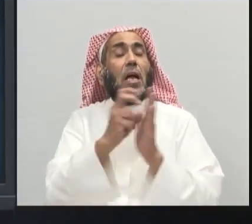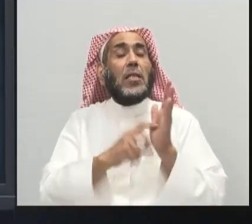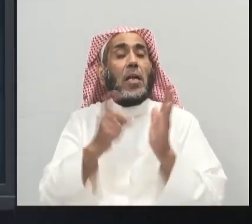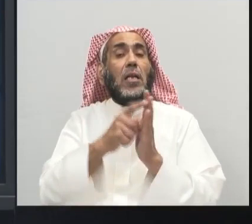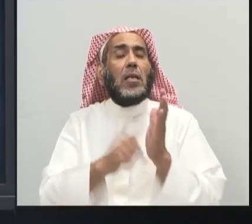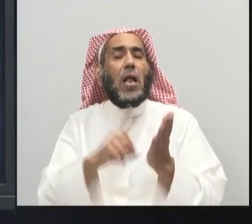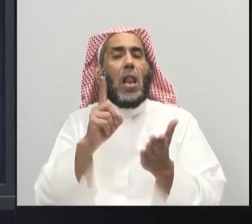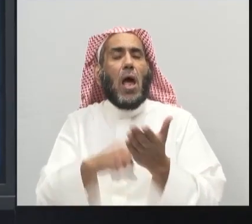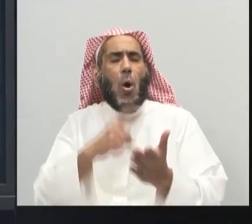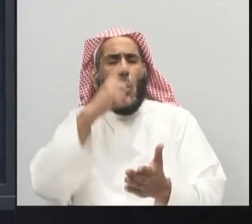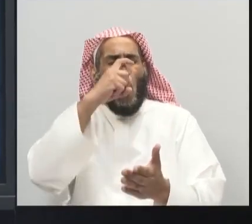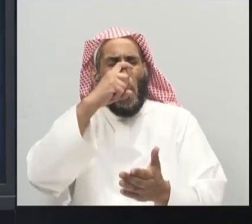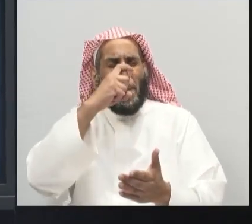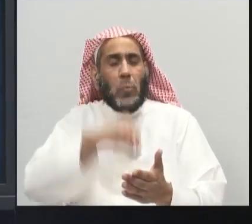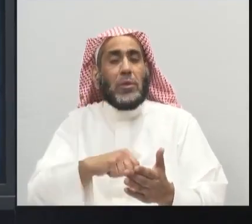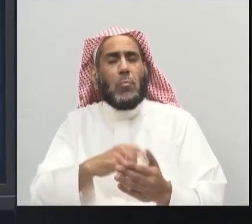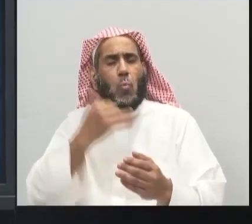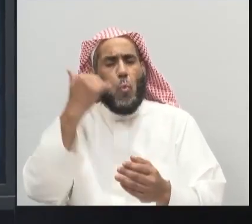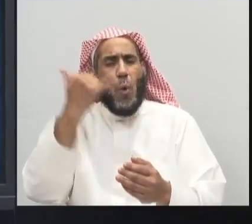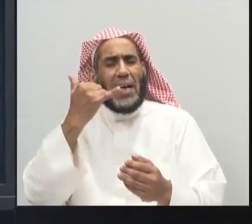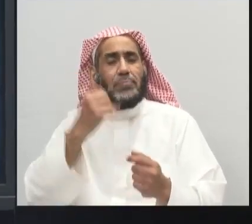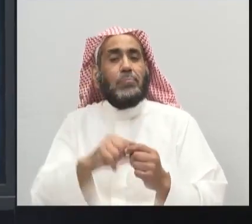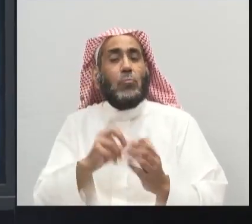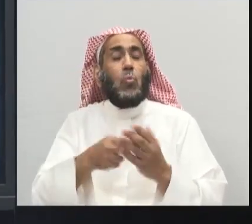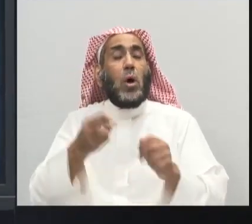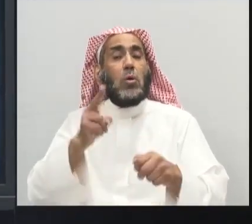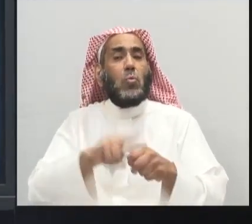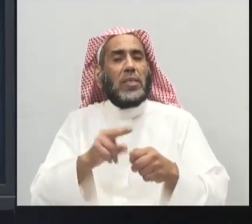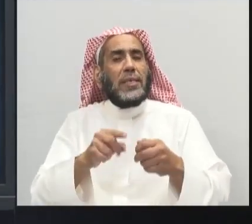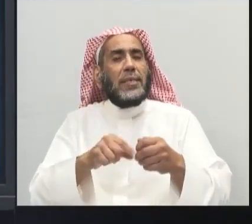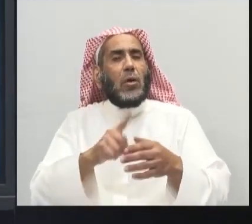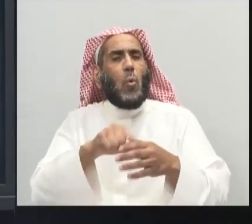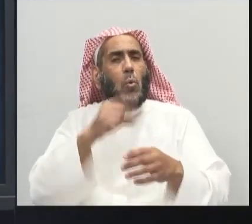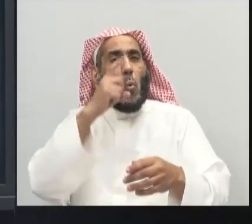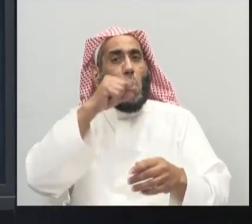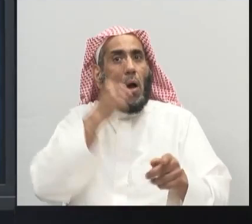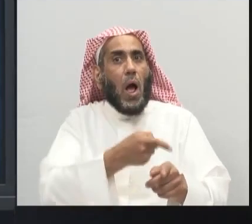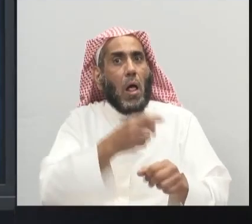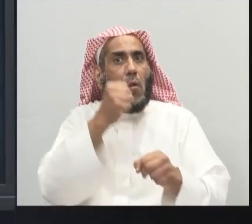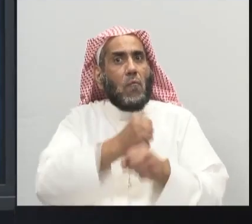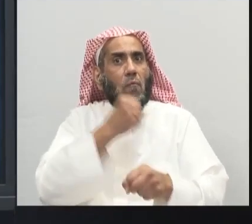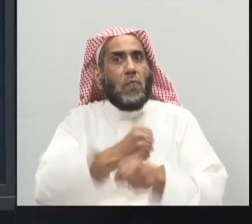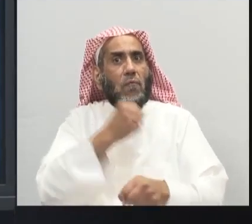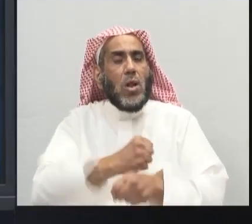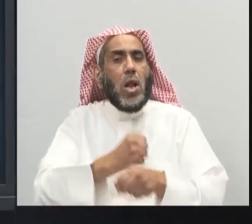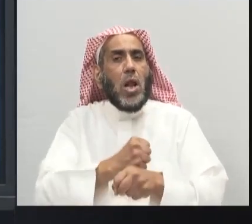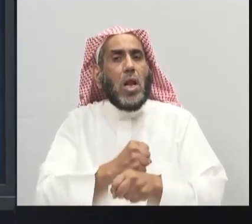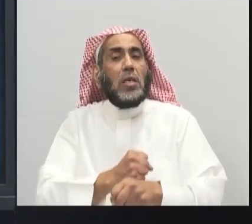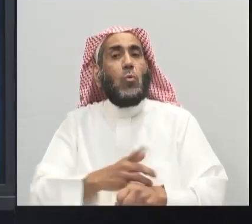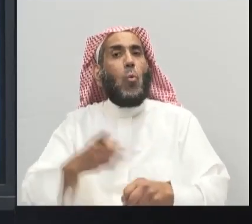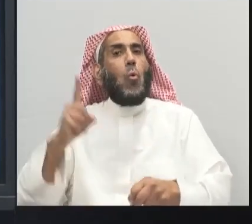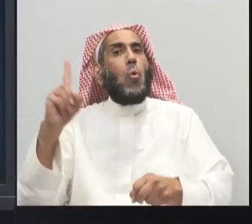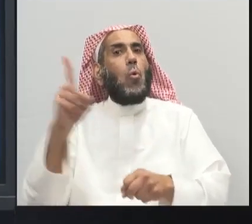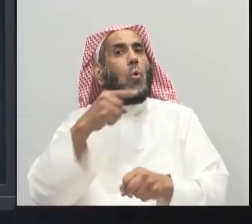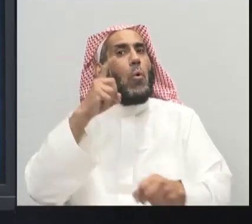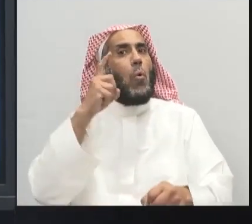انه ملزم انه ملزم وايضا يرتب على هذا الفعل يرتب على هذا الفعل جزاء